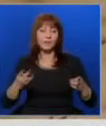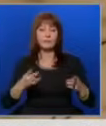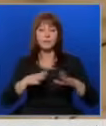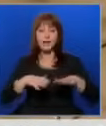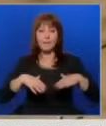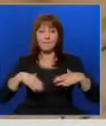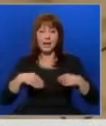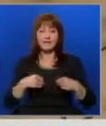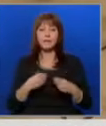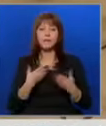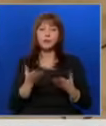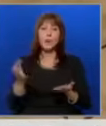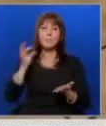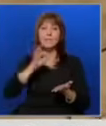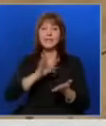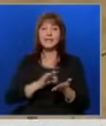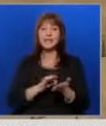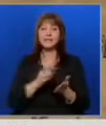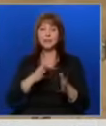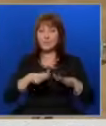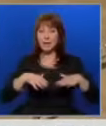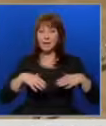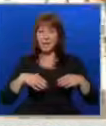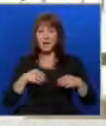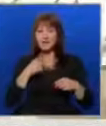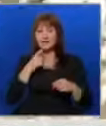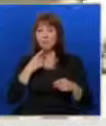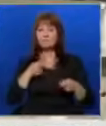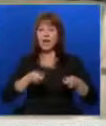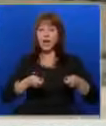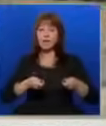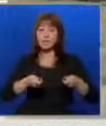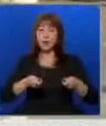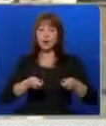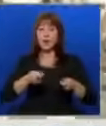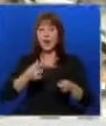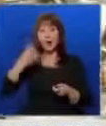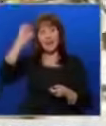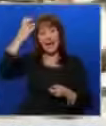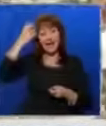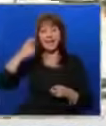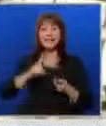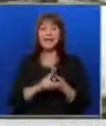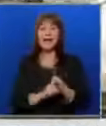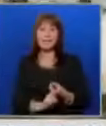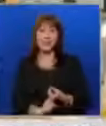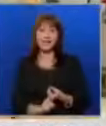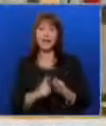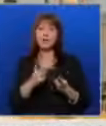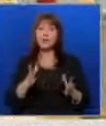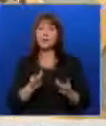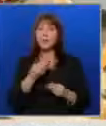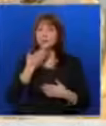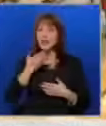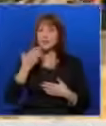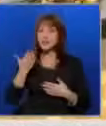По традиция той пристигна до сградата на парламента с каляска, придружаван от кралица Камила. Кралят започна речта си,